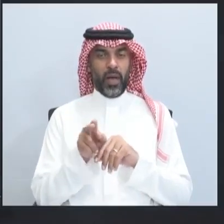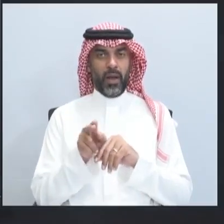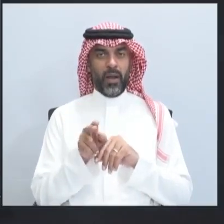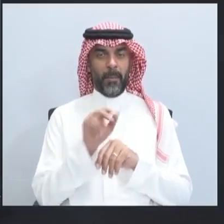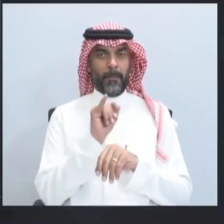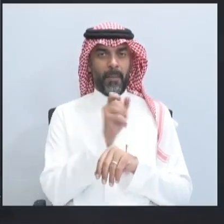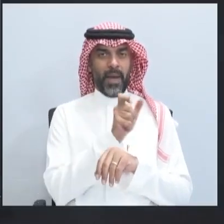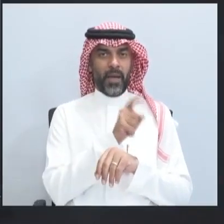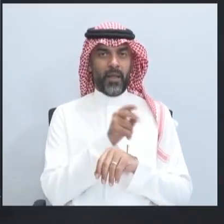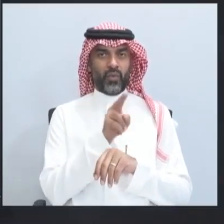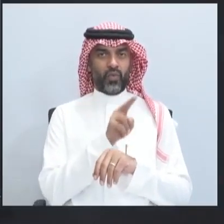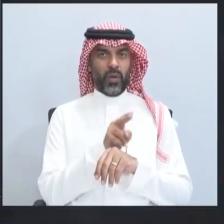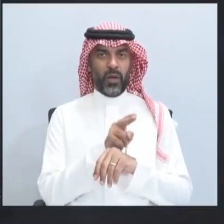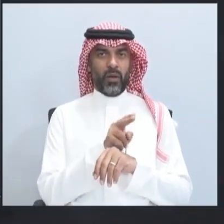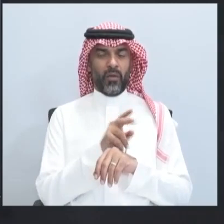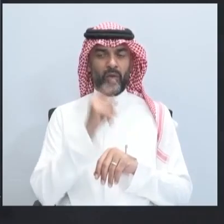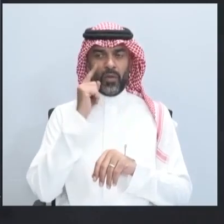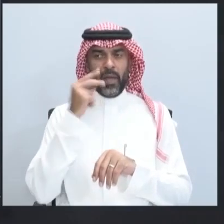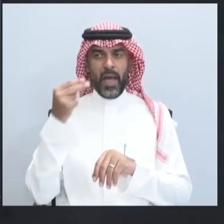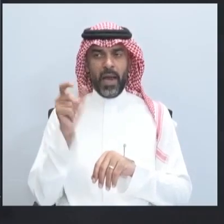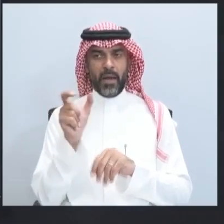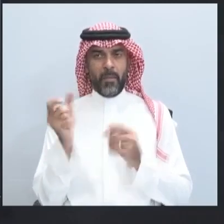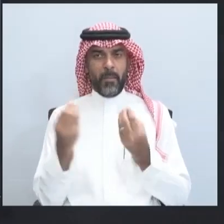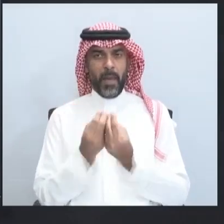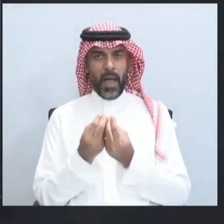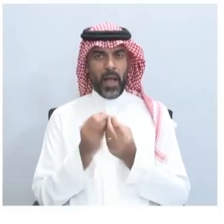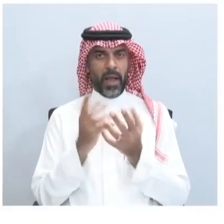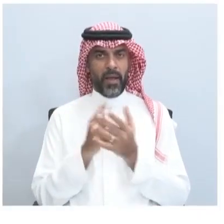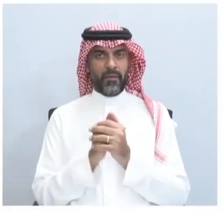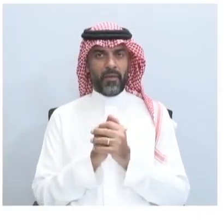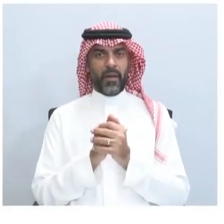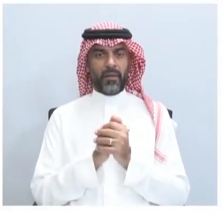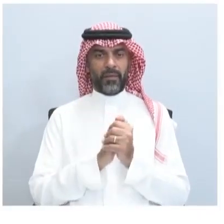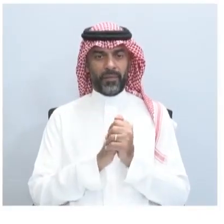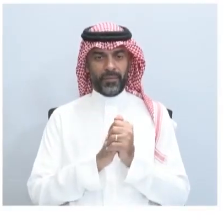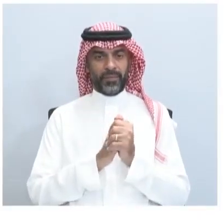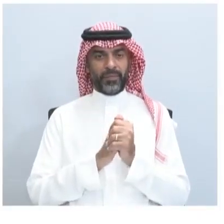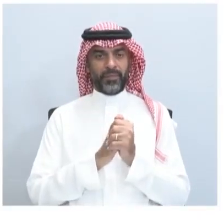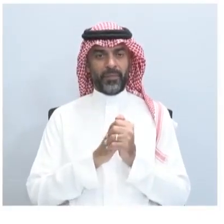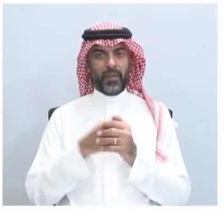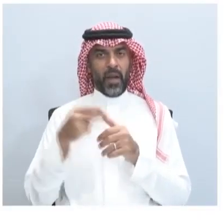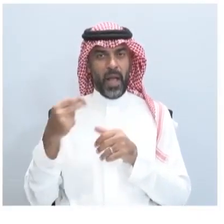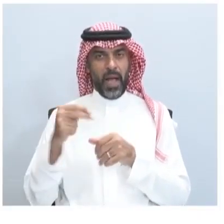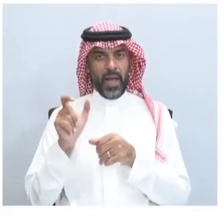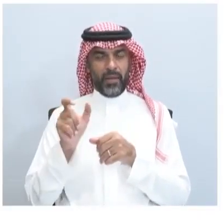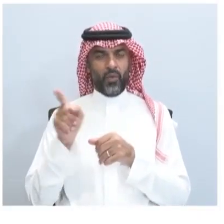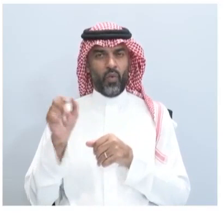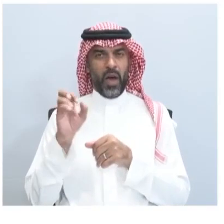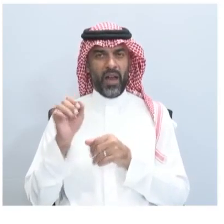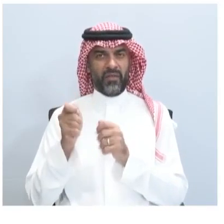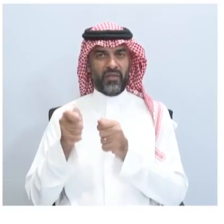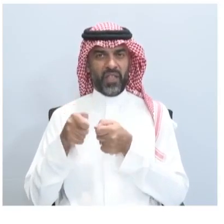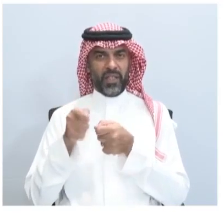هنا استفهاميه عن حرف جر دخل على